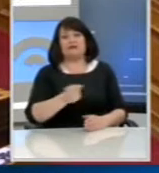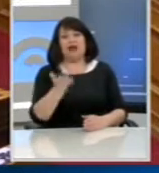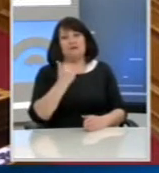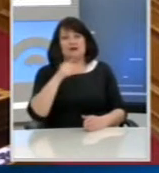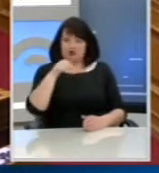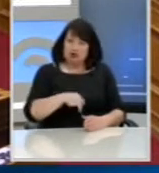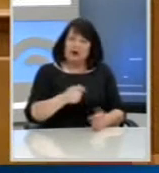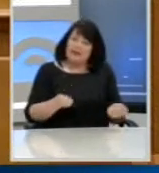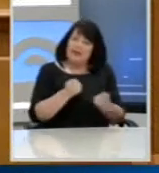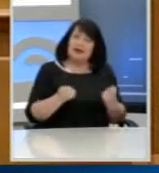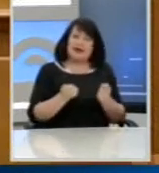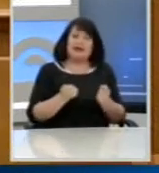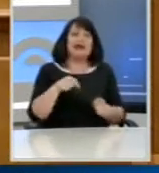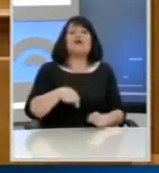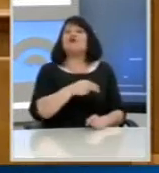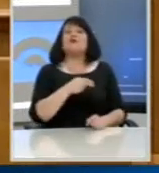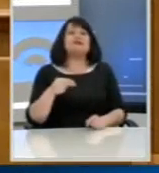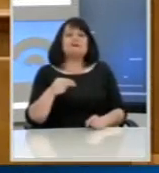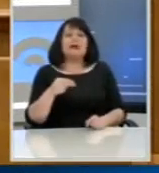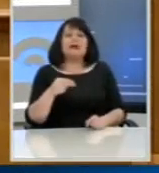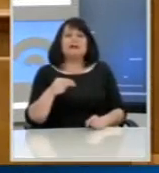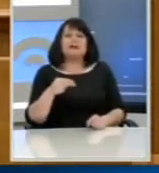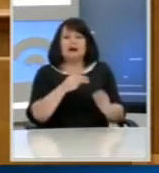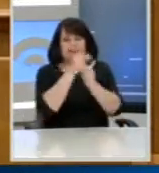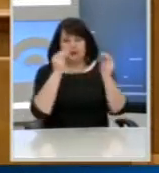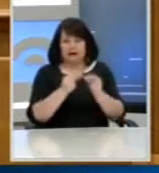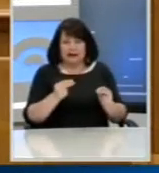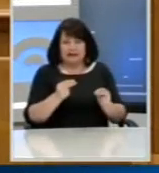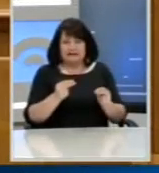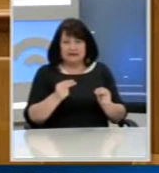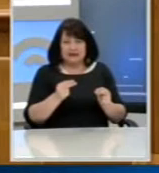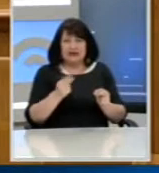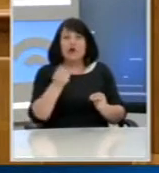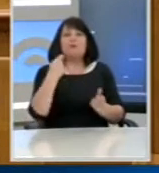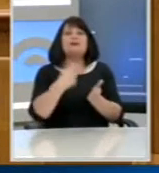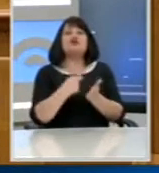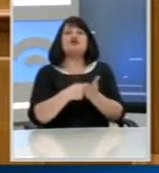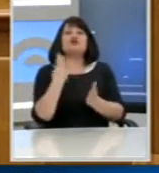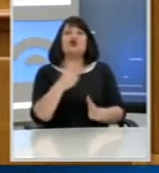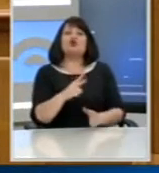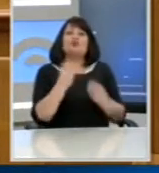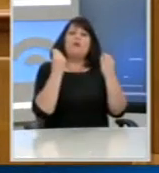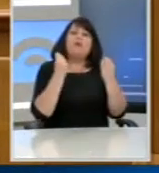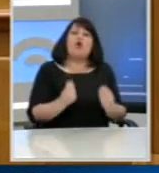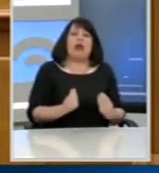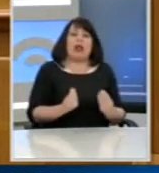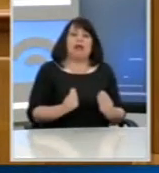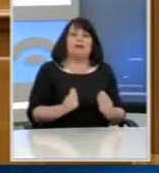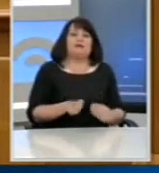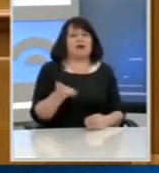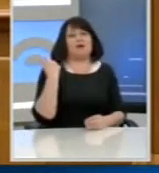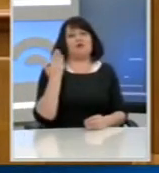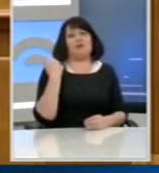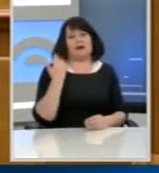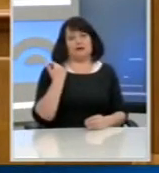λοιπόν σημαίνει ότι τελικά οι αποδοχές των στελεχών θα είναι πολύ καλύτερες από ό,τι ήταν